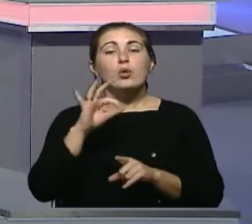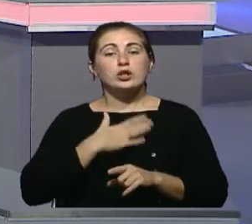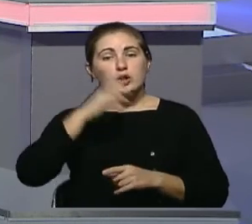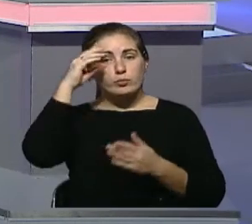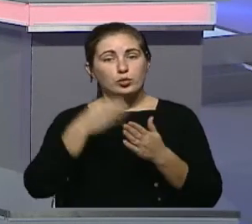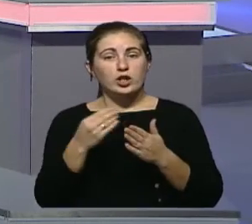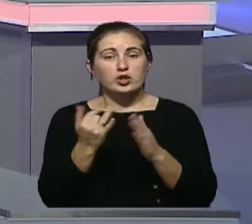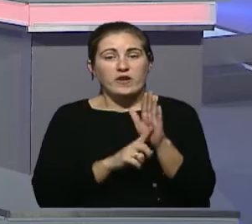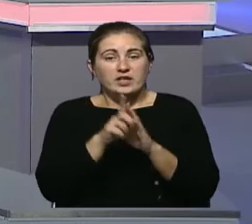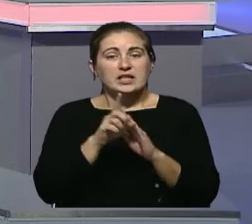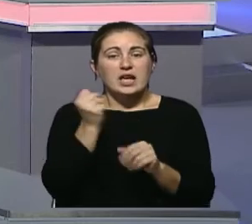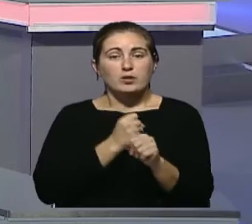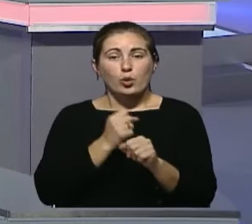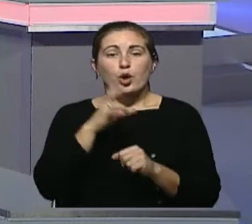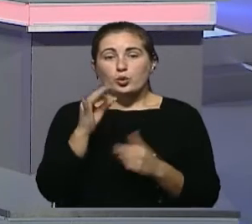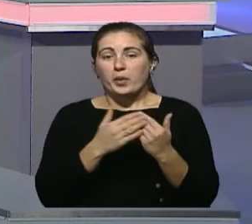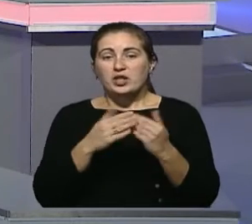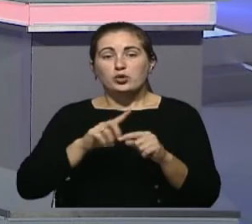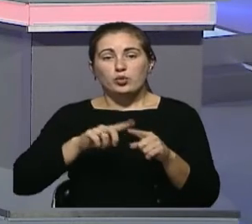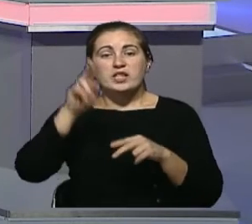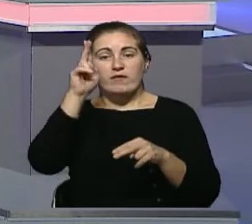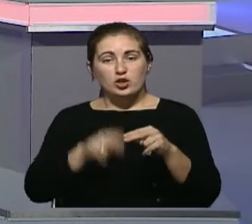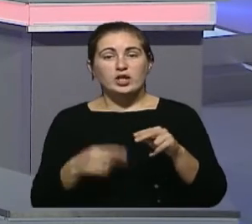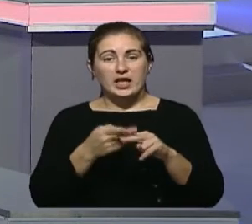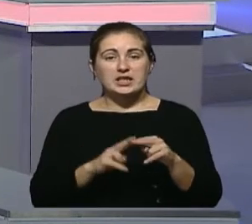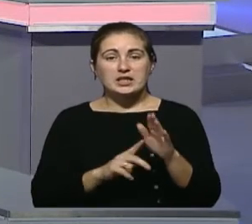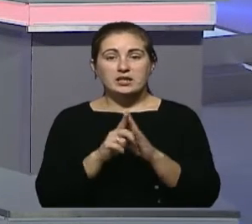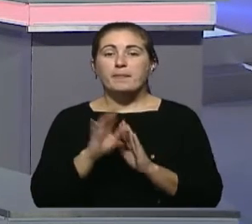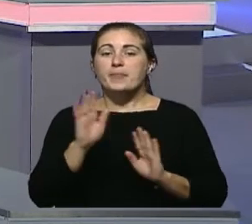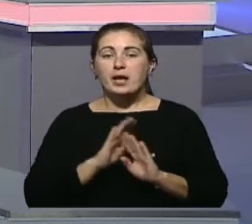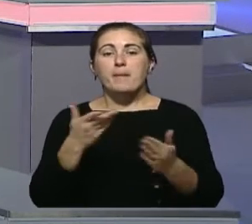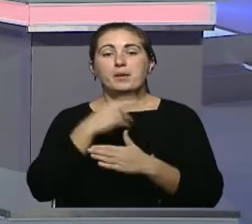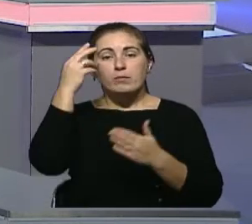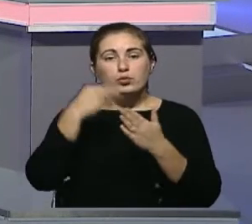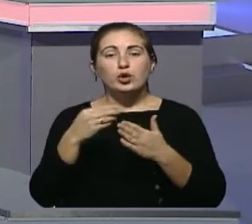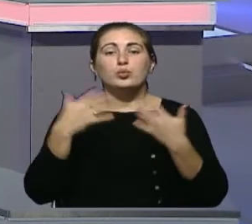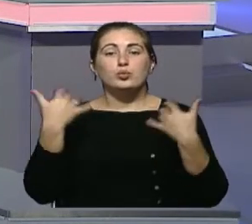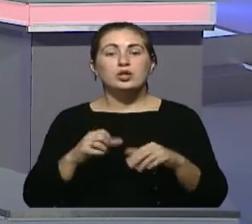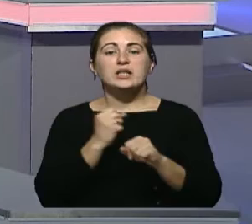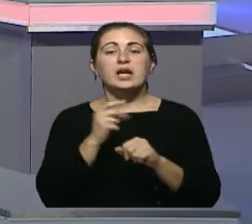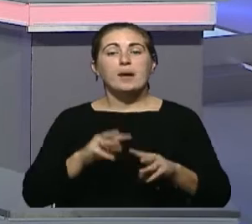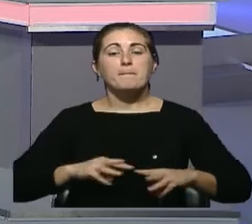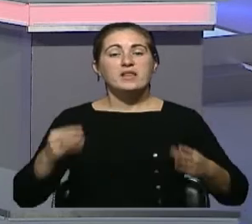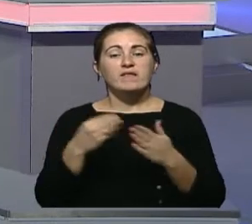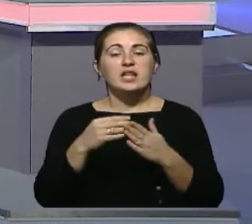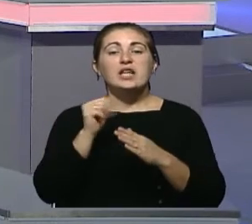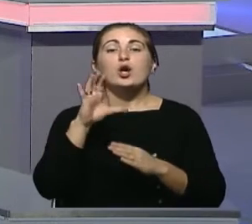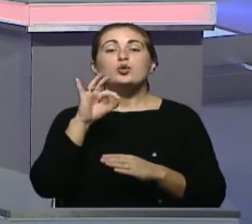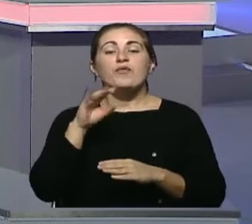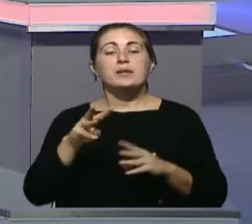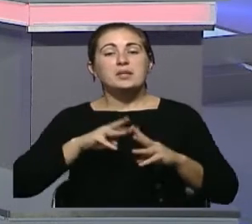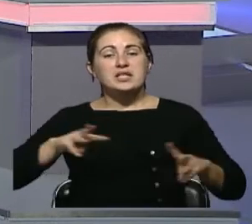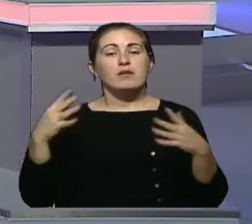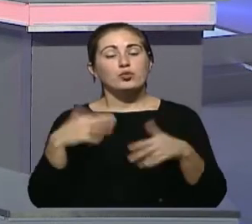стадии разработки, да? Ну вот практически завершена эта стадия. Нет, мы бюджет уже сверстали, Минфин, да. На Совете министров его